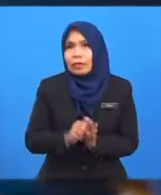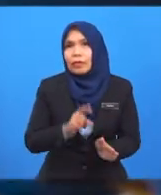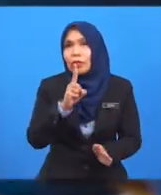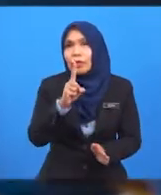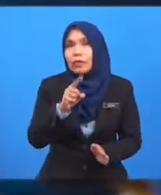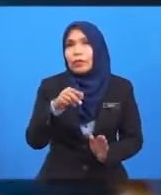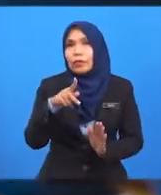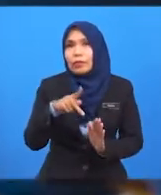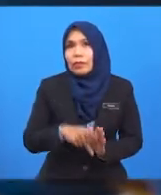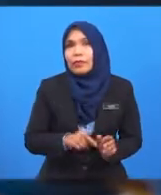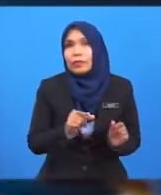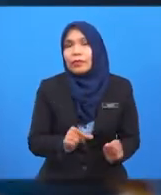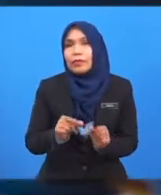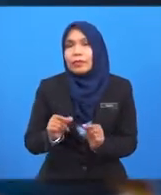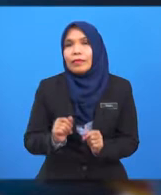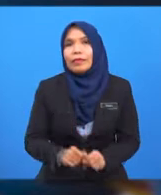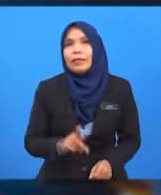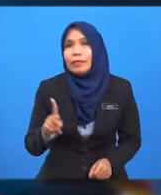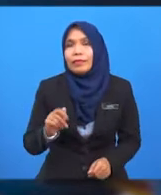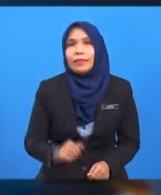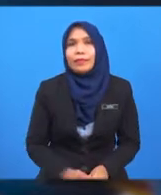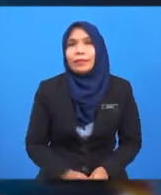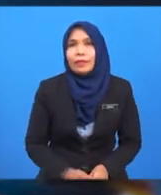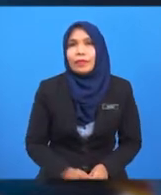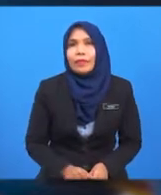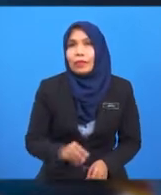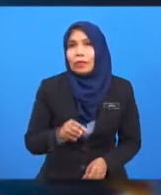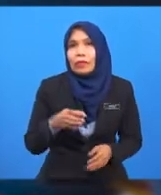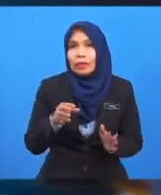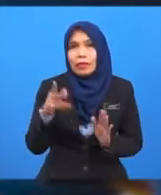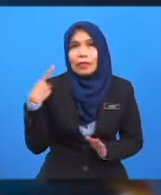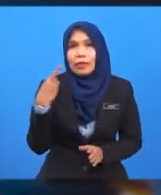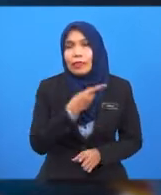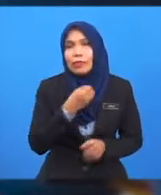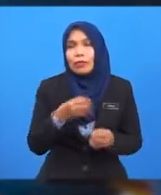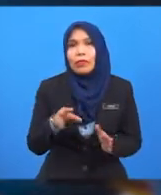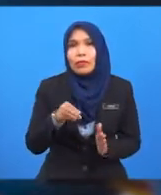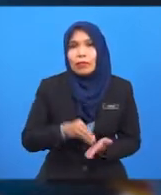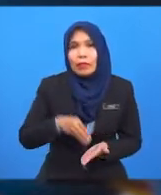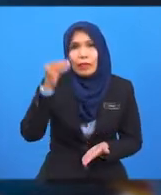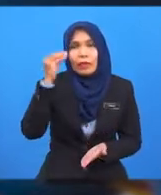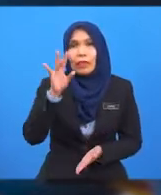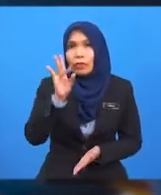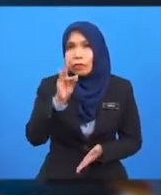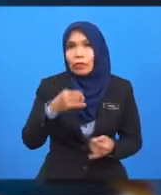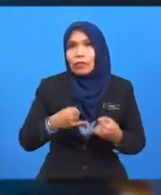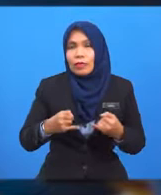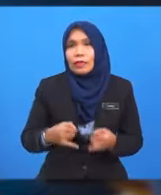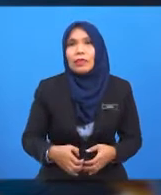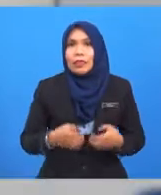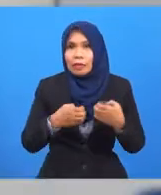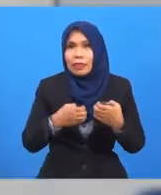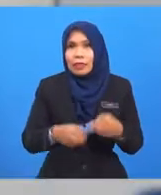kita sudah mempelajari 7 jenis mesin ringkas yang terdapat di sekeliling kita.